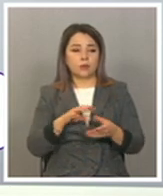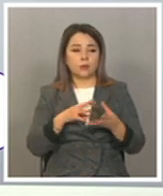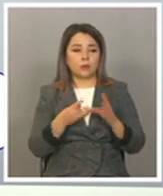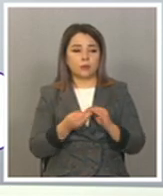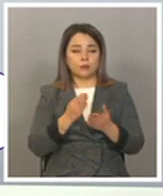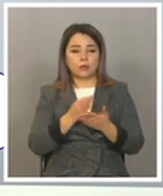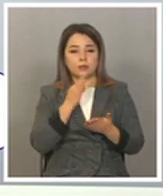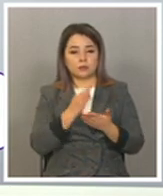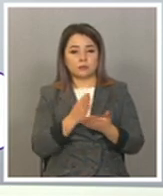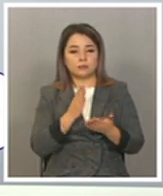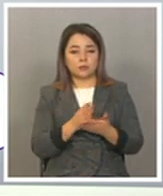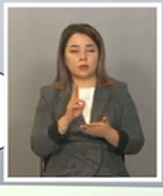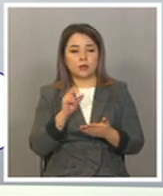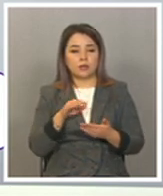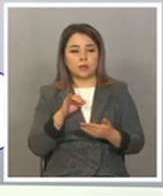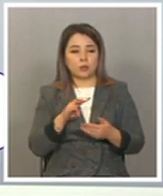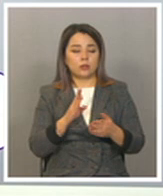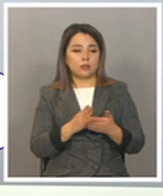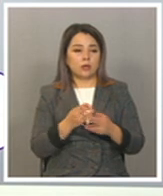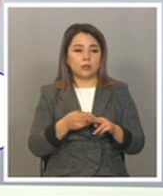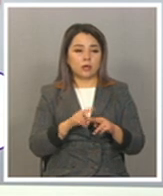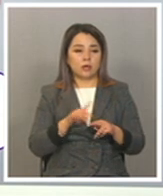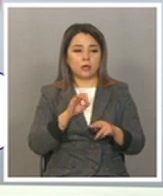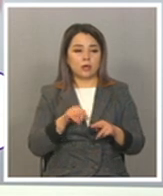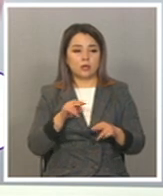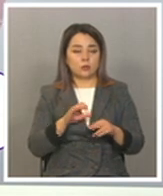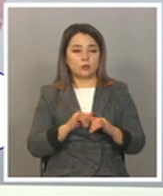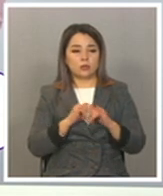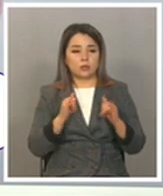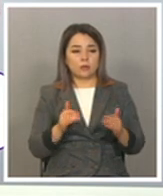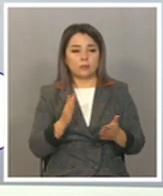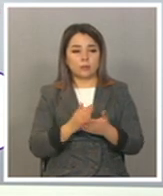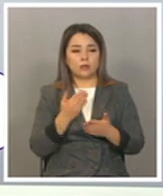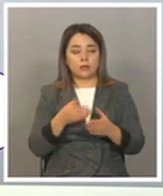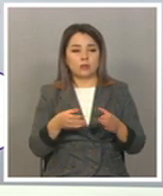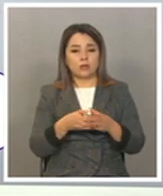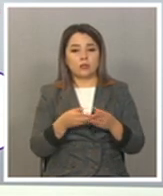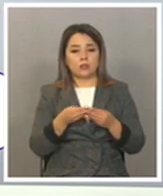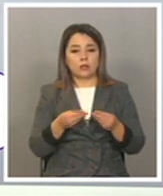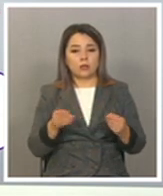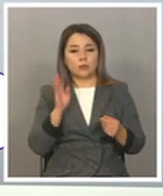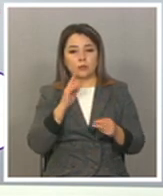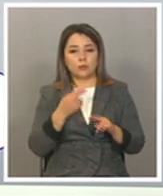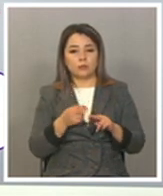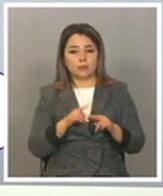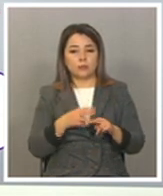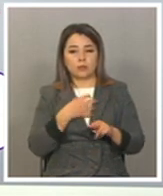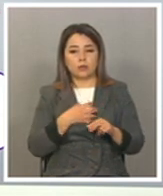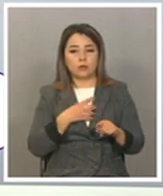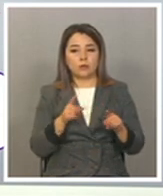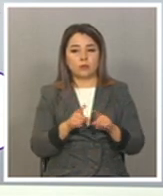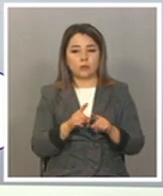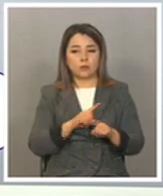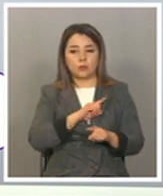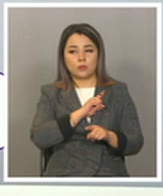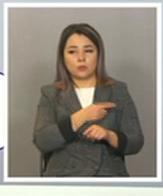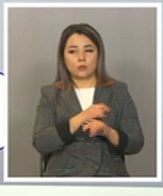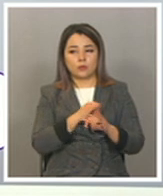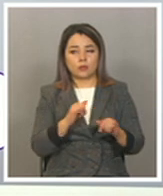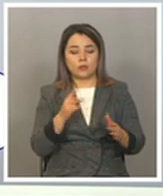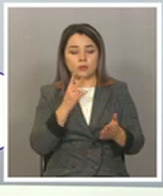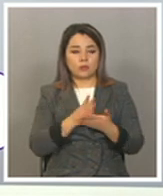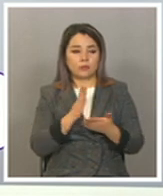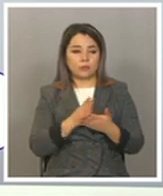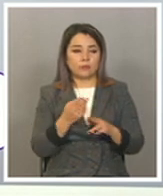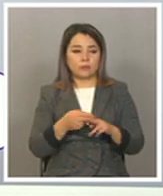болады. Катиондардың радиусы артқан сайын, гидроксидтерінің судағы ерігіштігі және негіздерінің күші де артады. Яғни осы